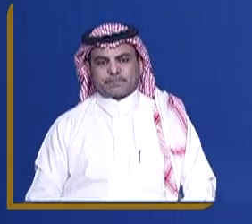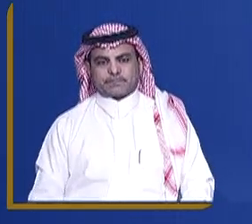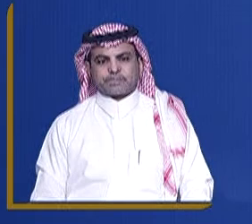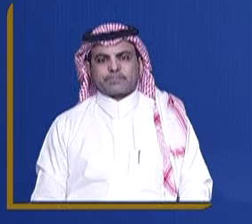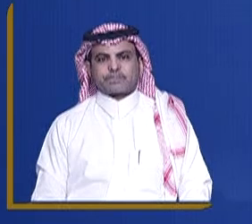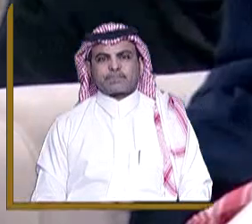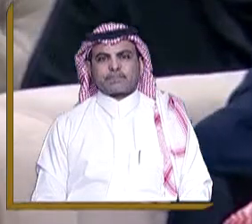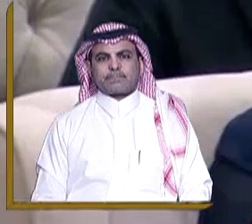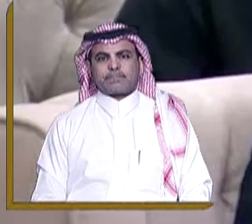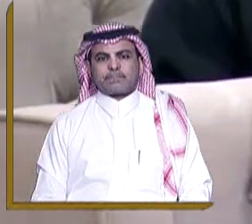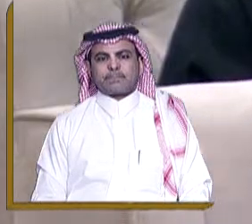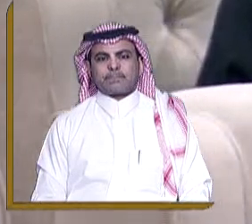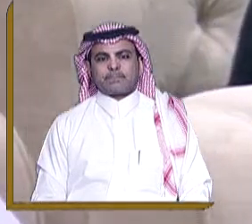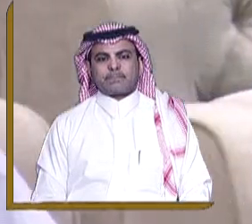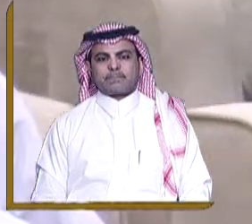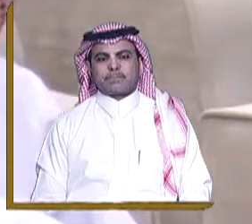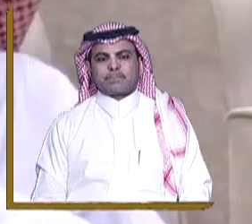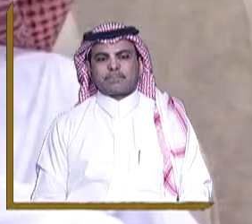تفضل يا سامي.